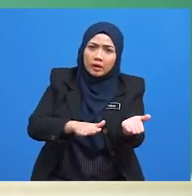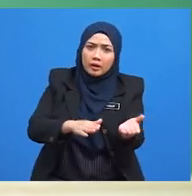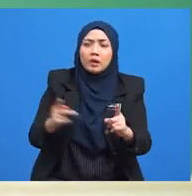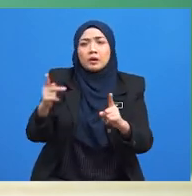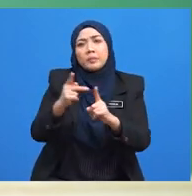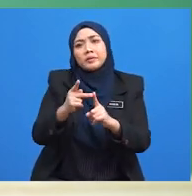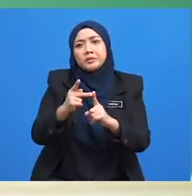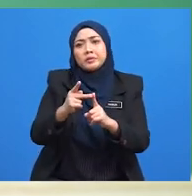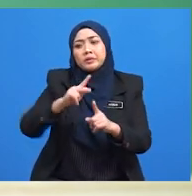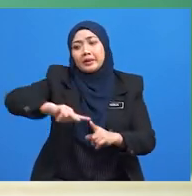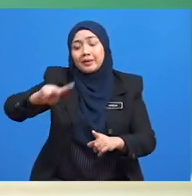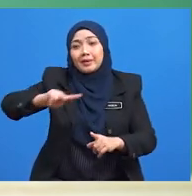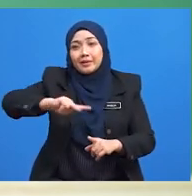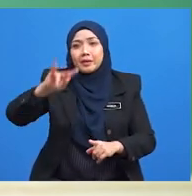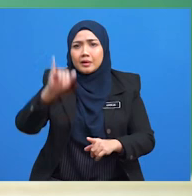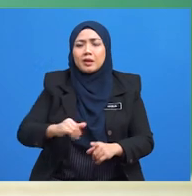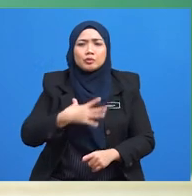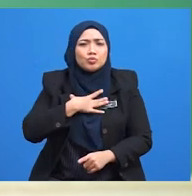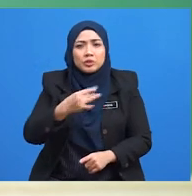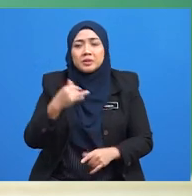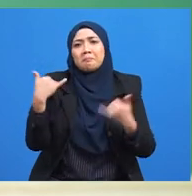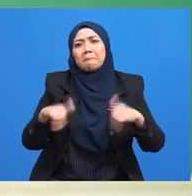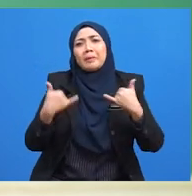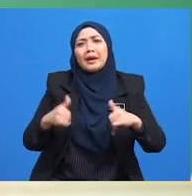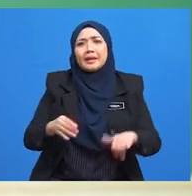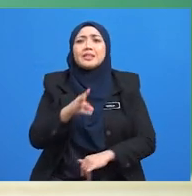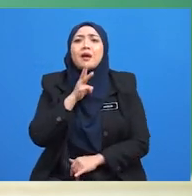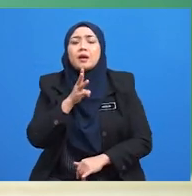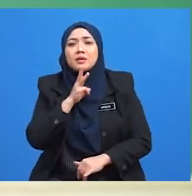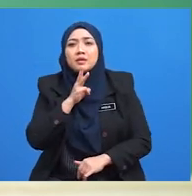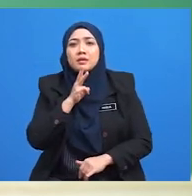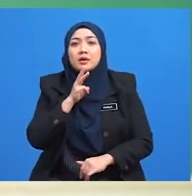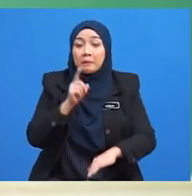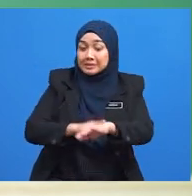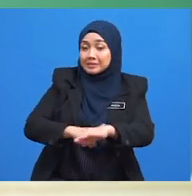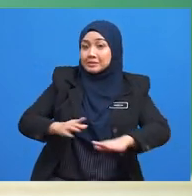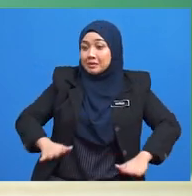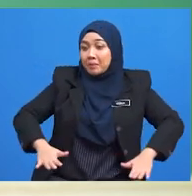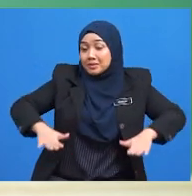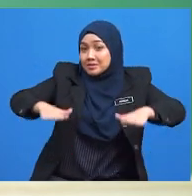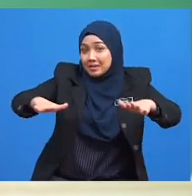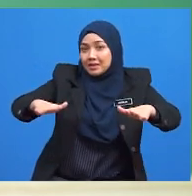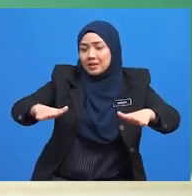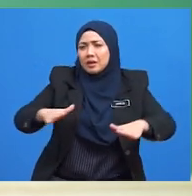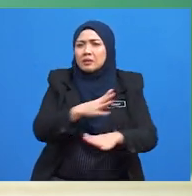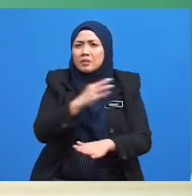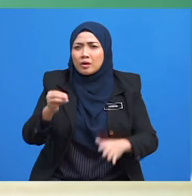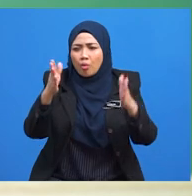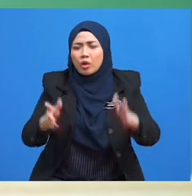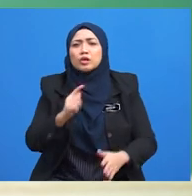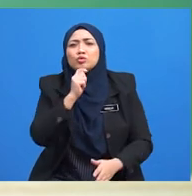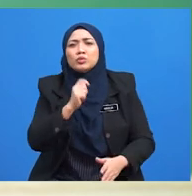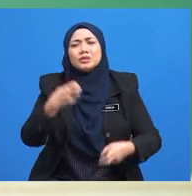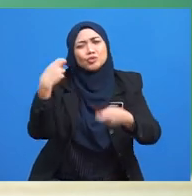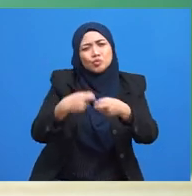kepada golongan kanak-kanak yang suka bermain air banjir dan golongan tua yang sukar untuk bergerak